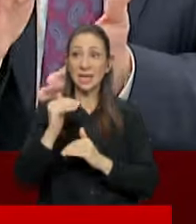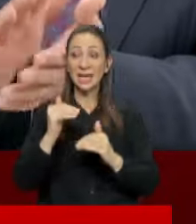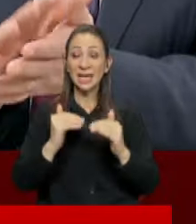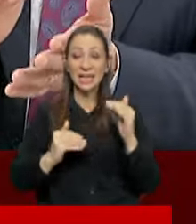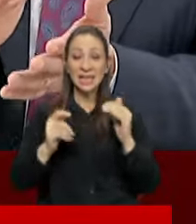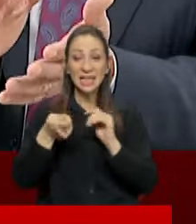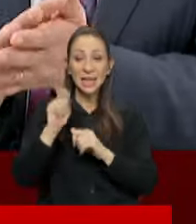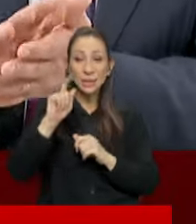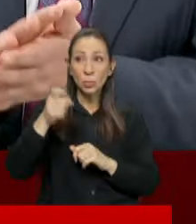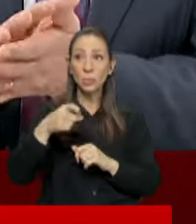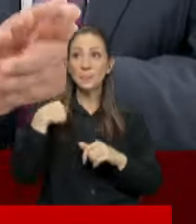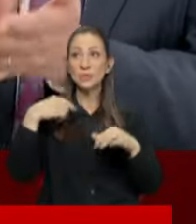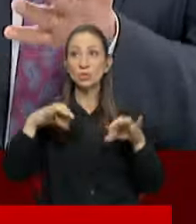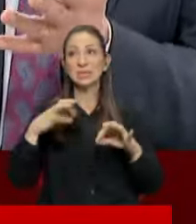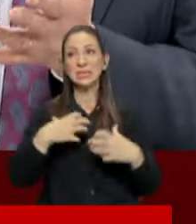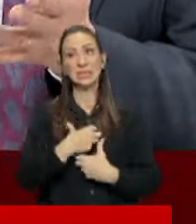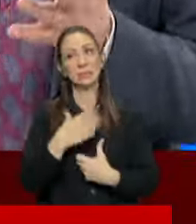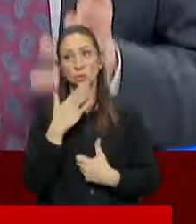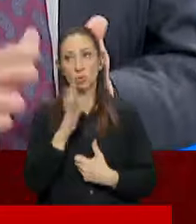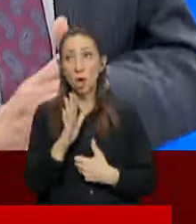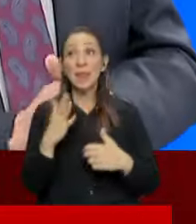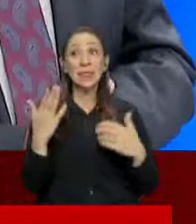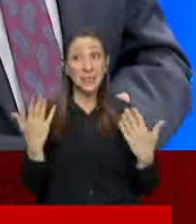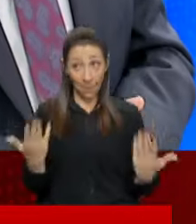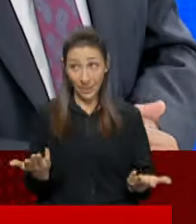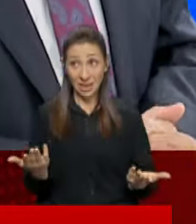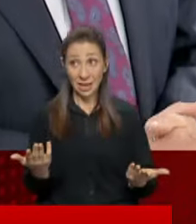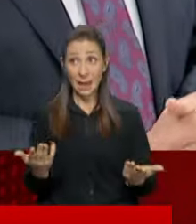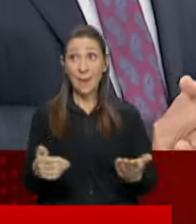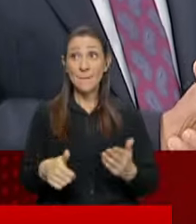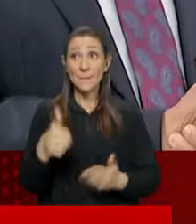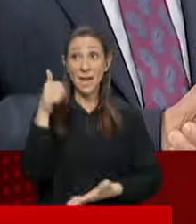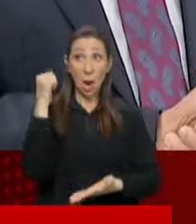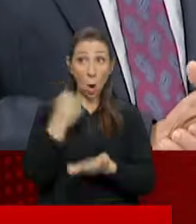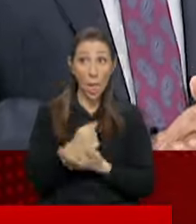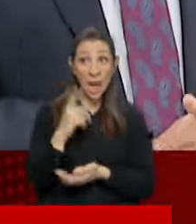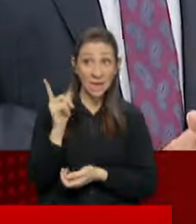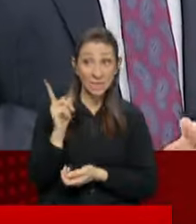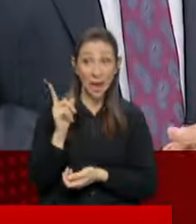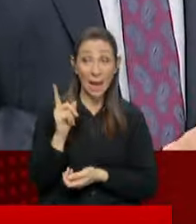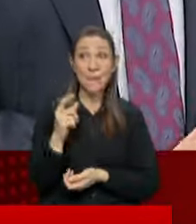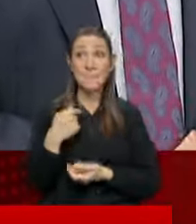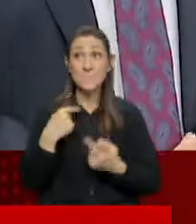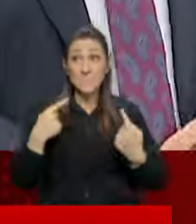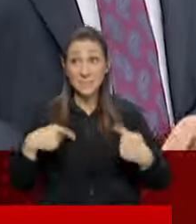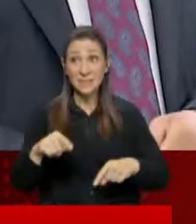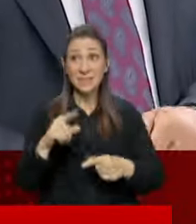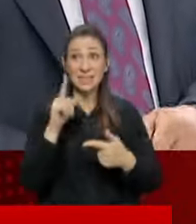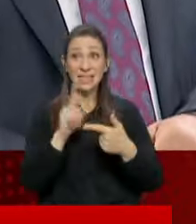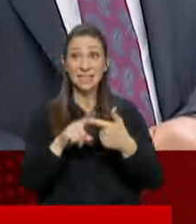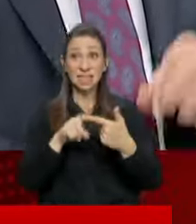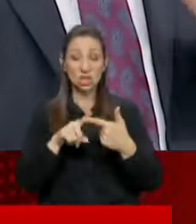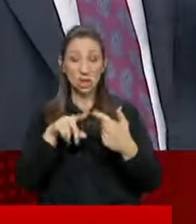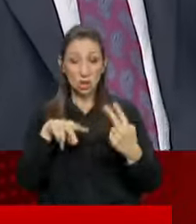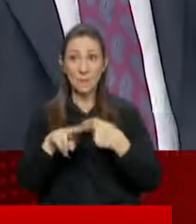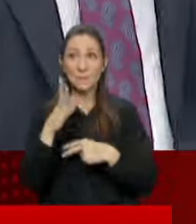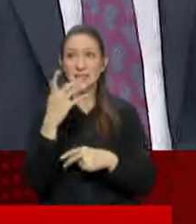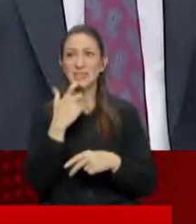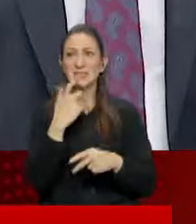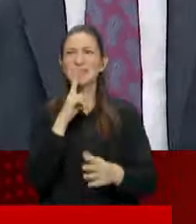bulma noktasında bizim şu anda bir sıkıntımız yok. Tabii ki bakanlık onu onaylarsa biz ikinci hattını 5